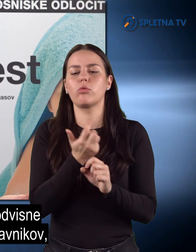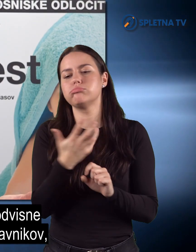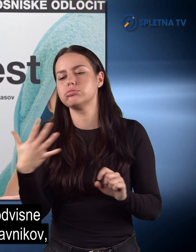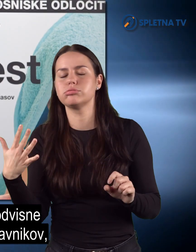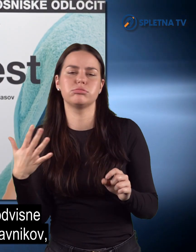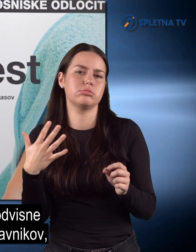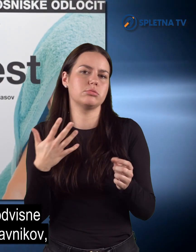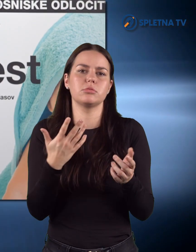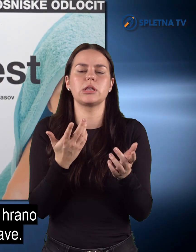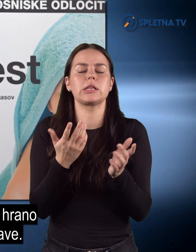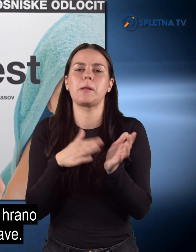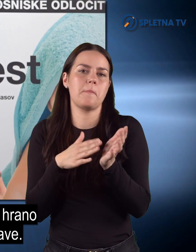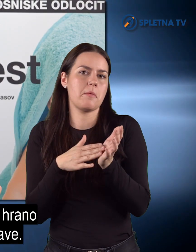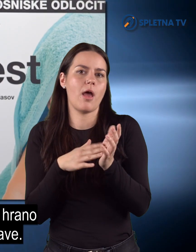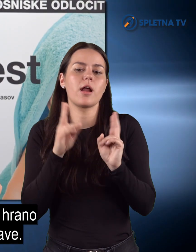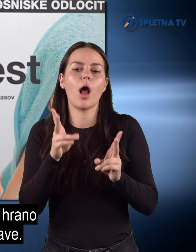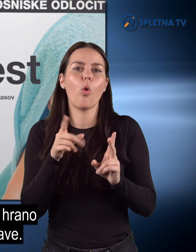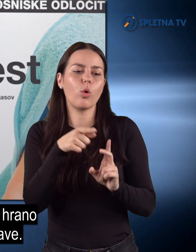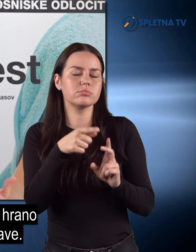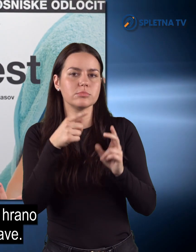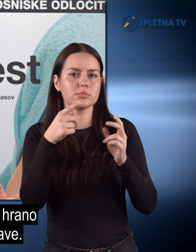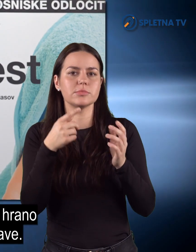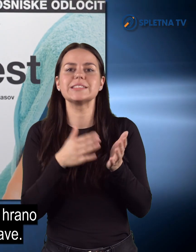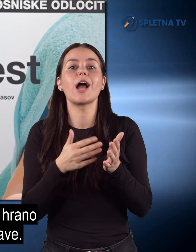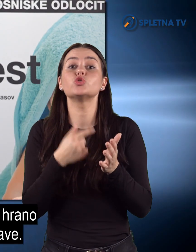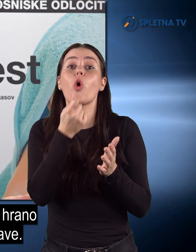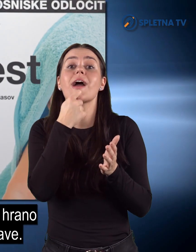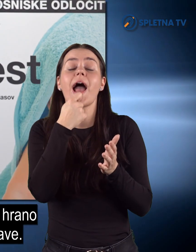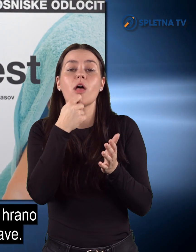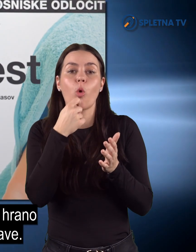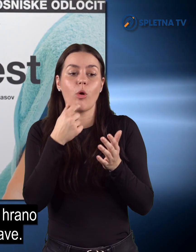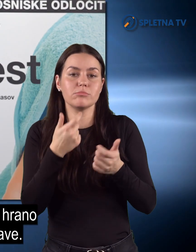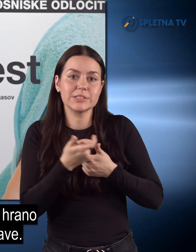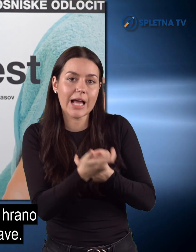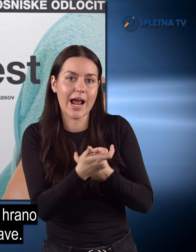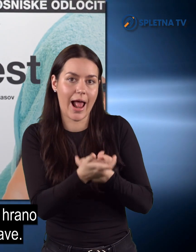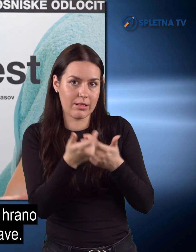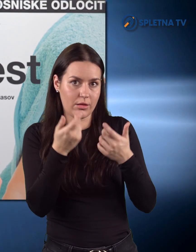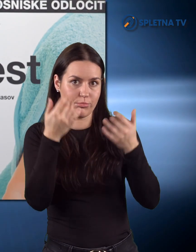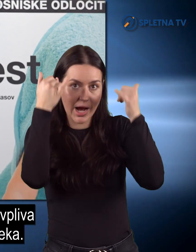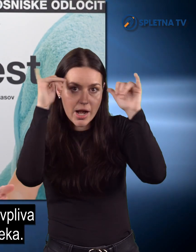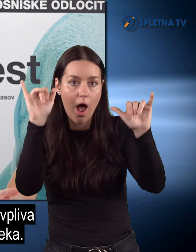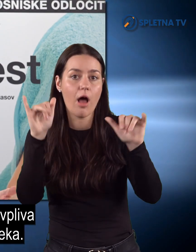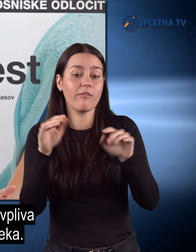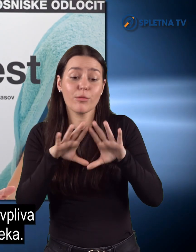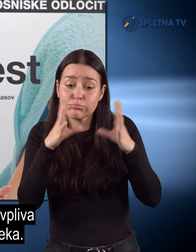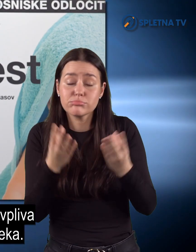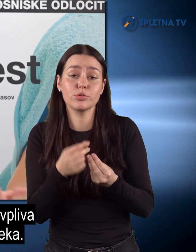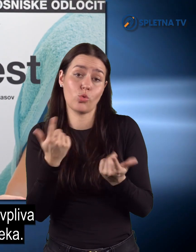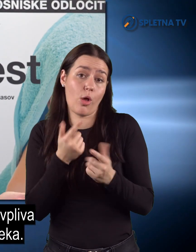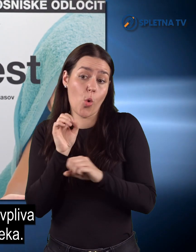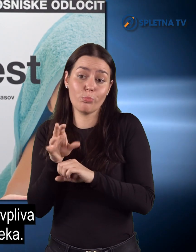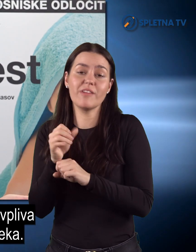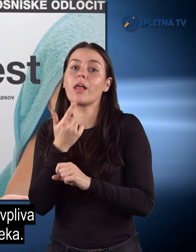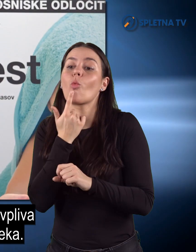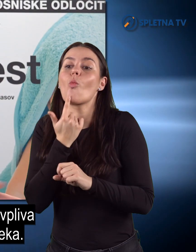številnih dejavnikov, tudi na primer, kako so krave, s kakšno hrano se jih hrani, vse to lahko vpliva na